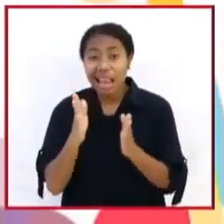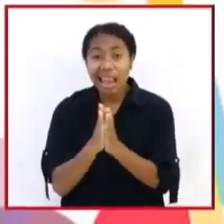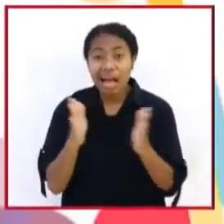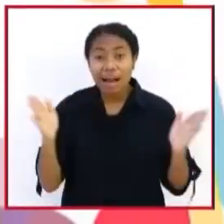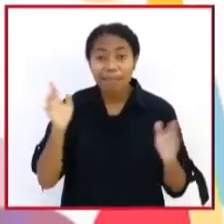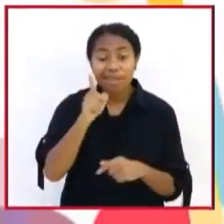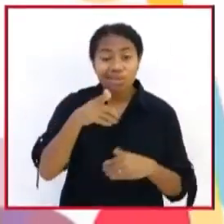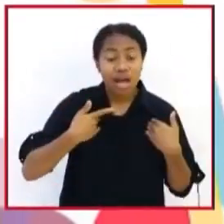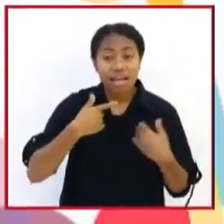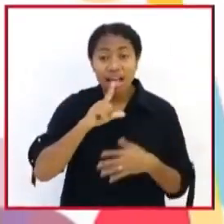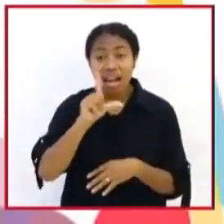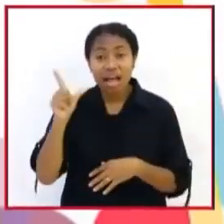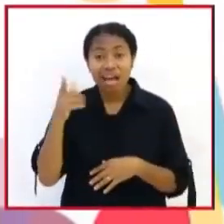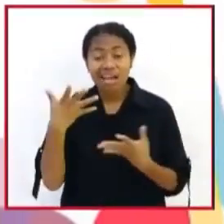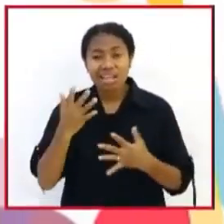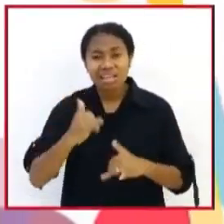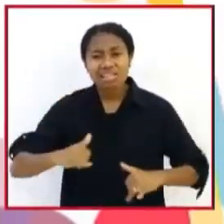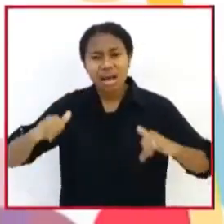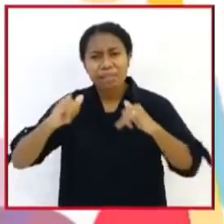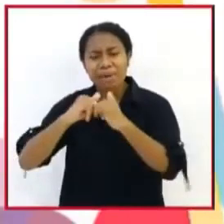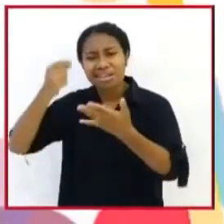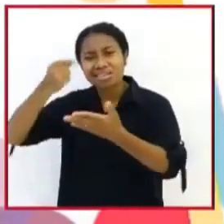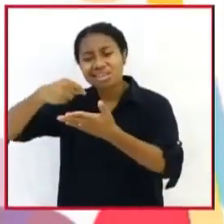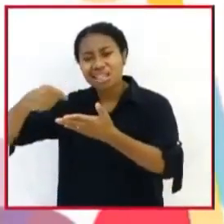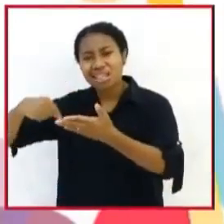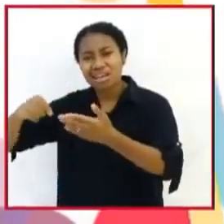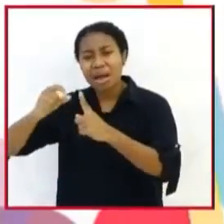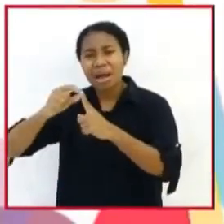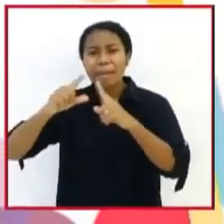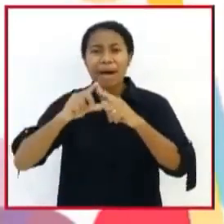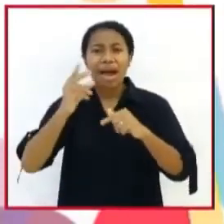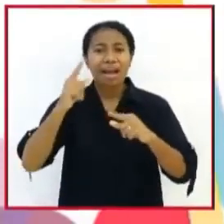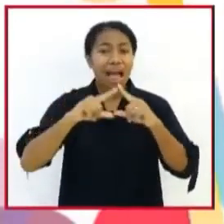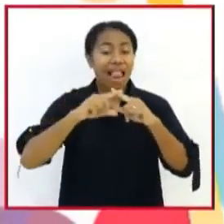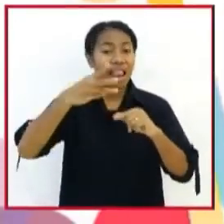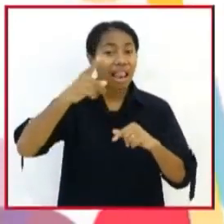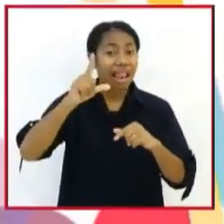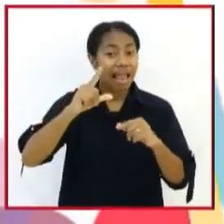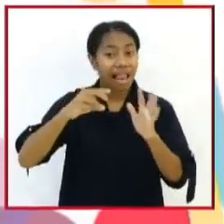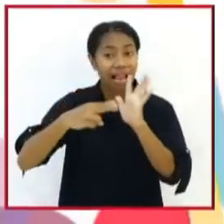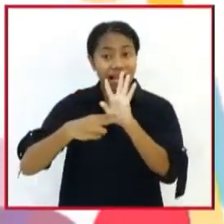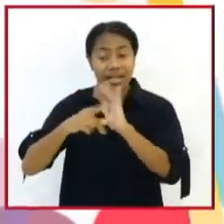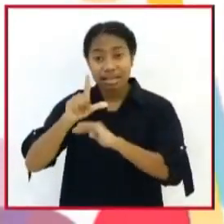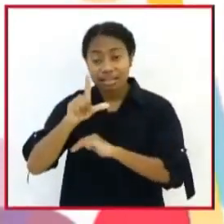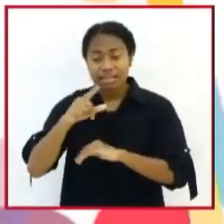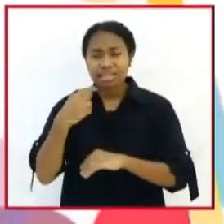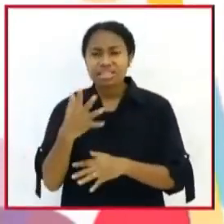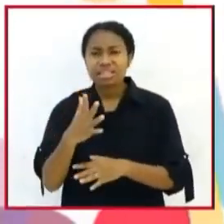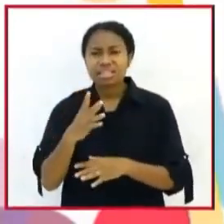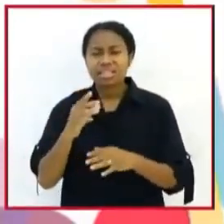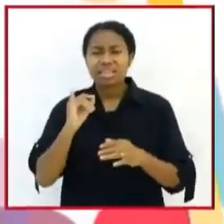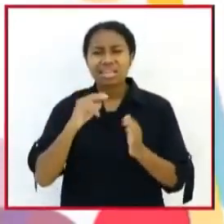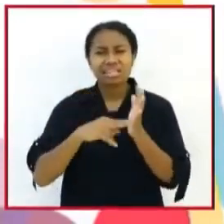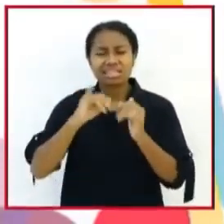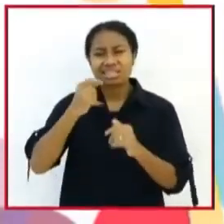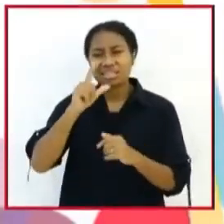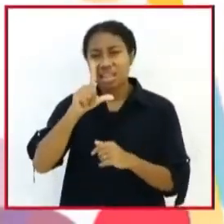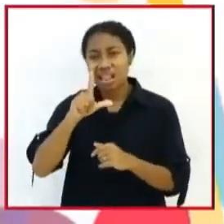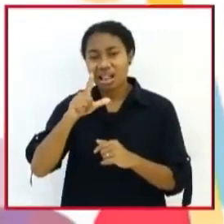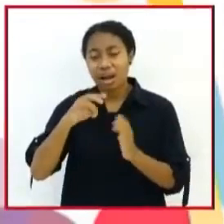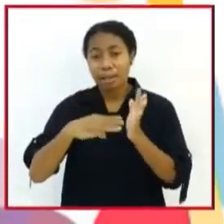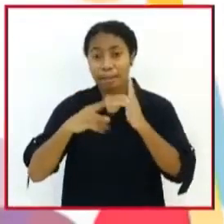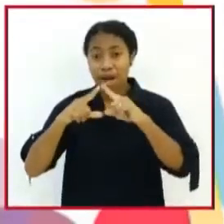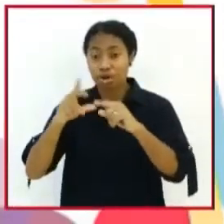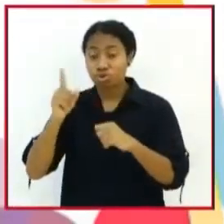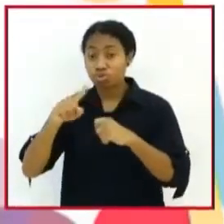itu seperti yang dicatat di dalam bagian paralel dari kisah ini dalam Injil Markus dan Injil Lukas di Markus 5